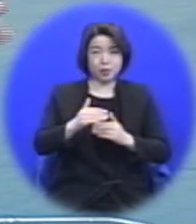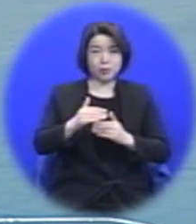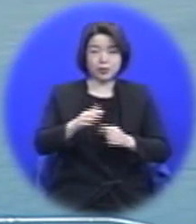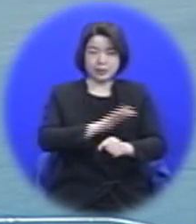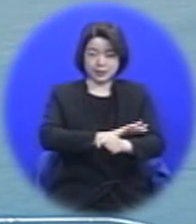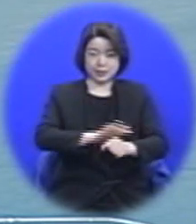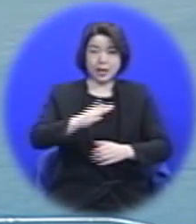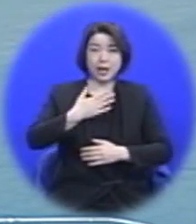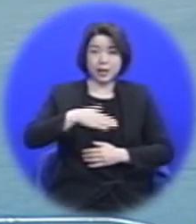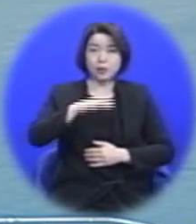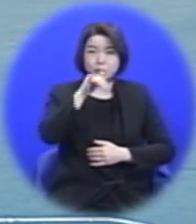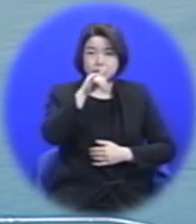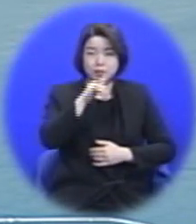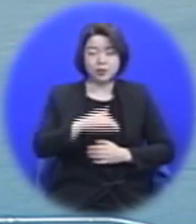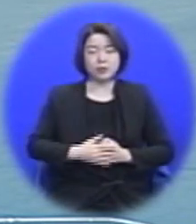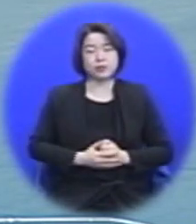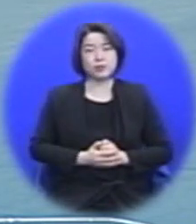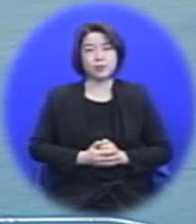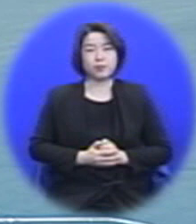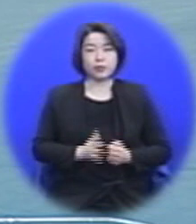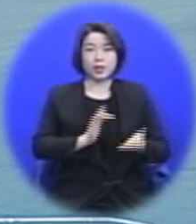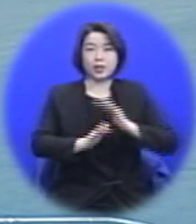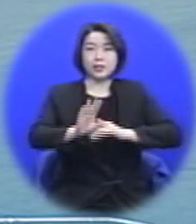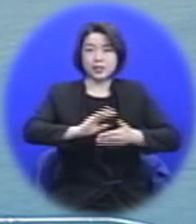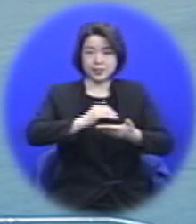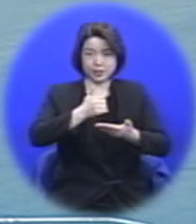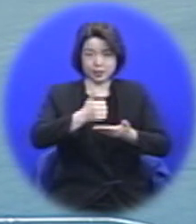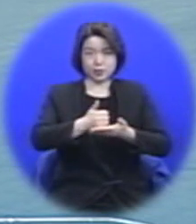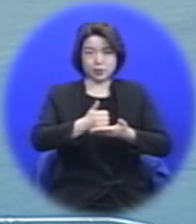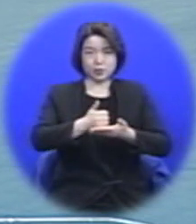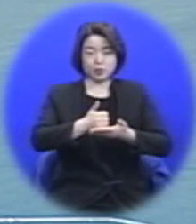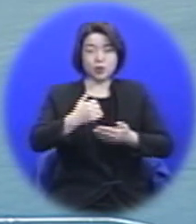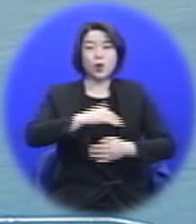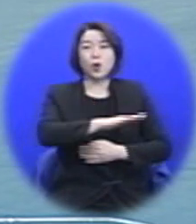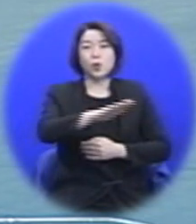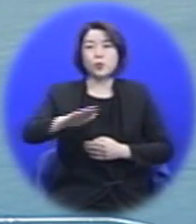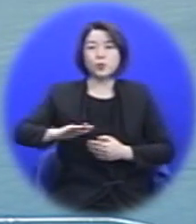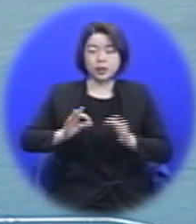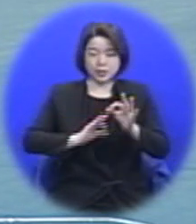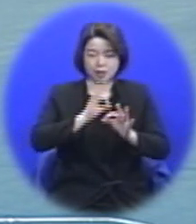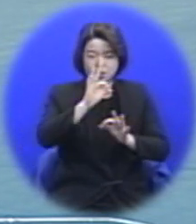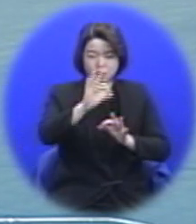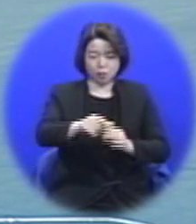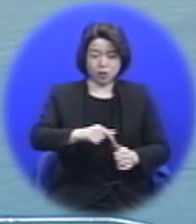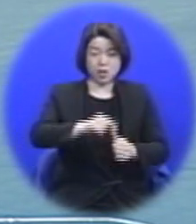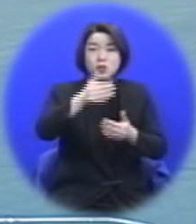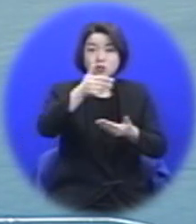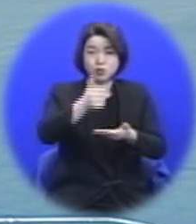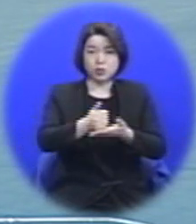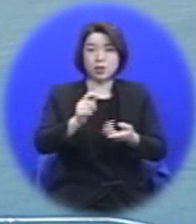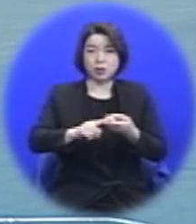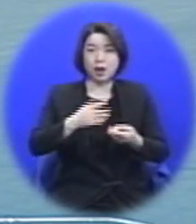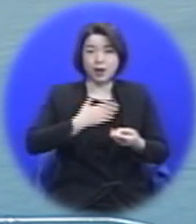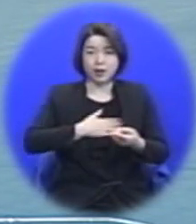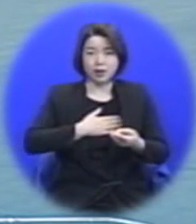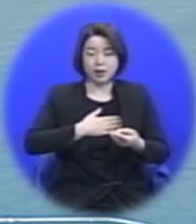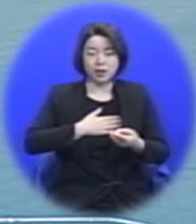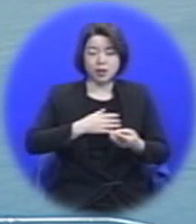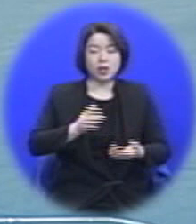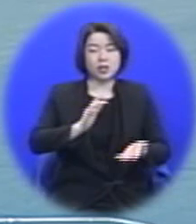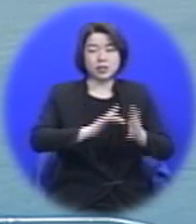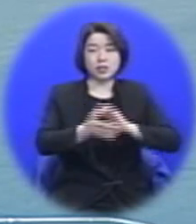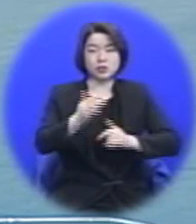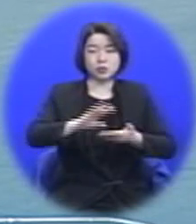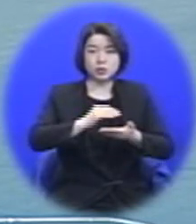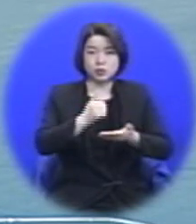잘 알고 있으실 겁니다. 예수 그리스도가 우리의 영원한 구주라는 사실, 주 예수님께서 저와